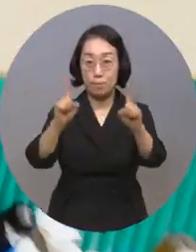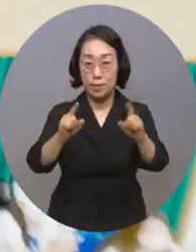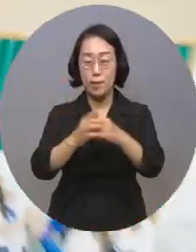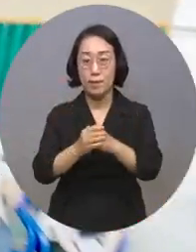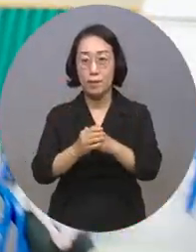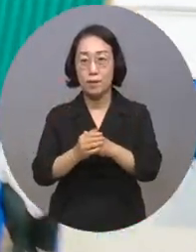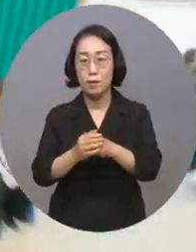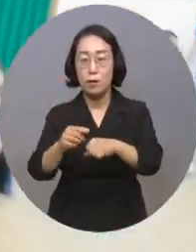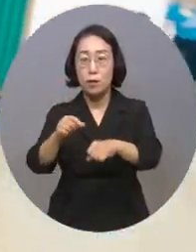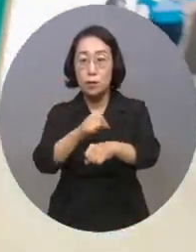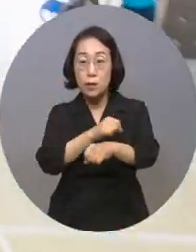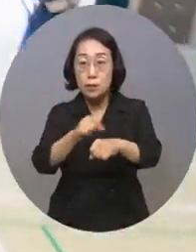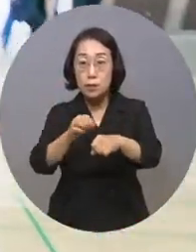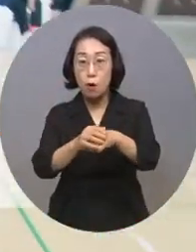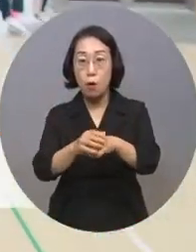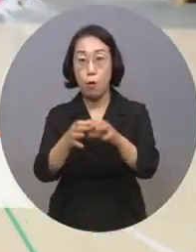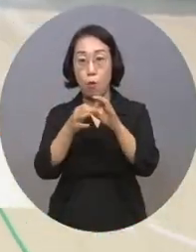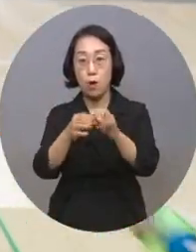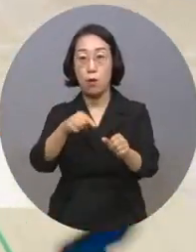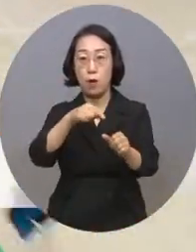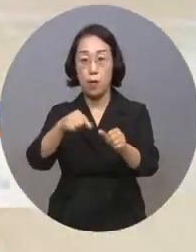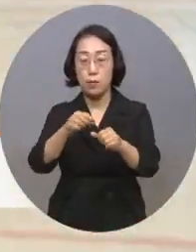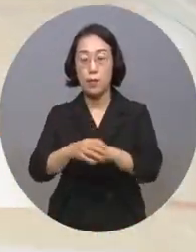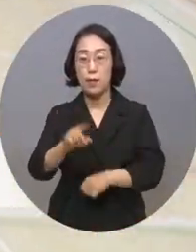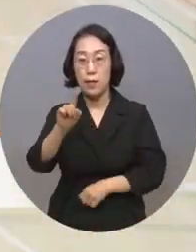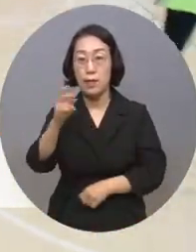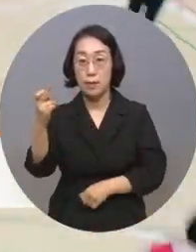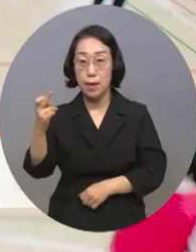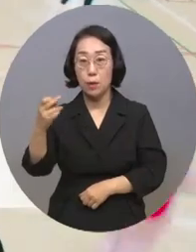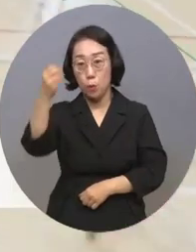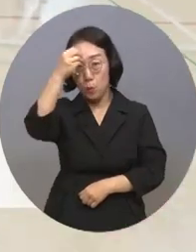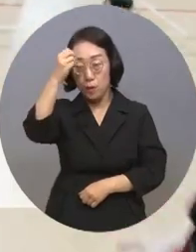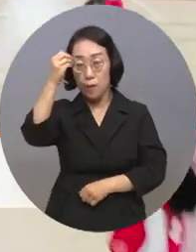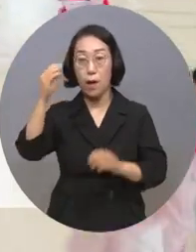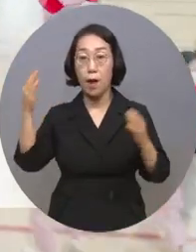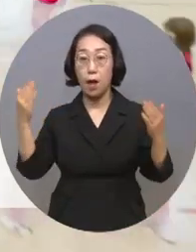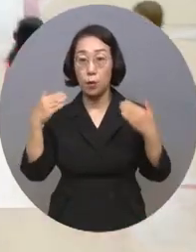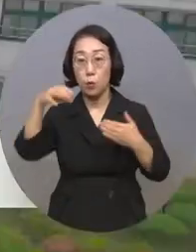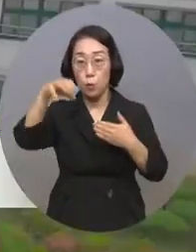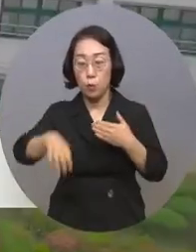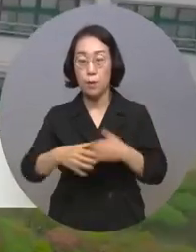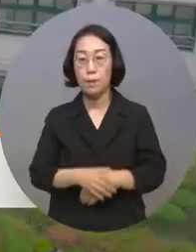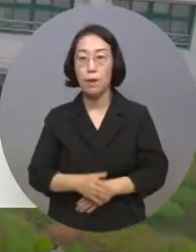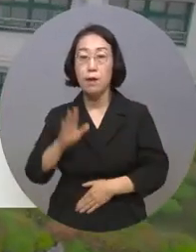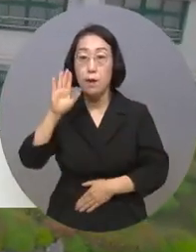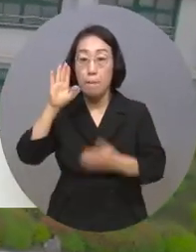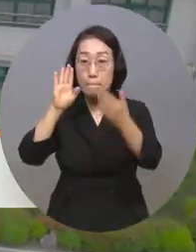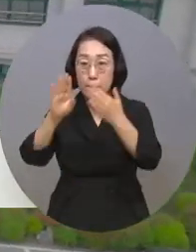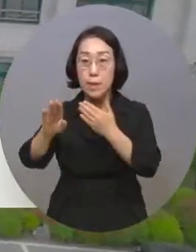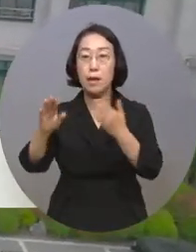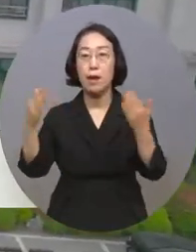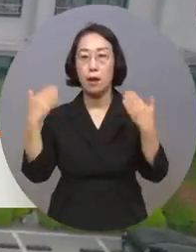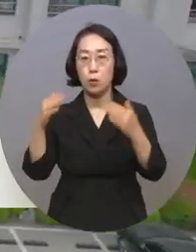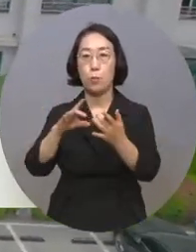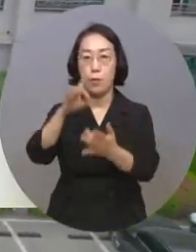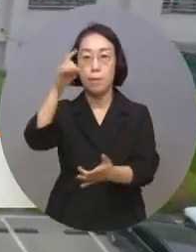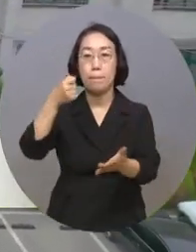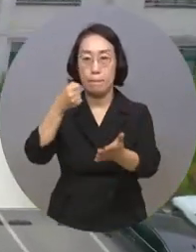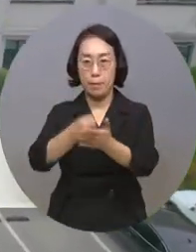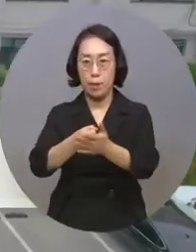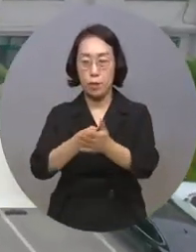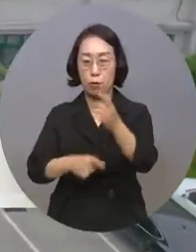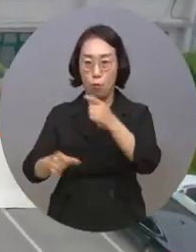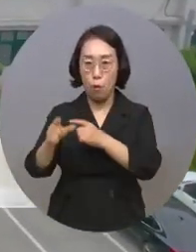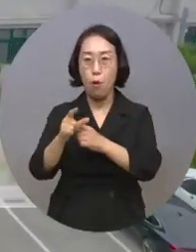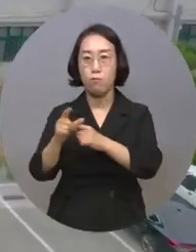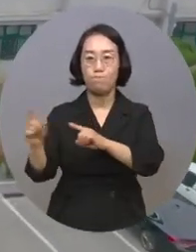고양시 특성화 명문으로 꼽히는 일산고등학교는 최근 그린스마트 미래학교로 선정되며 더 큰 활력을